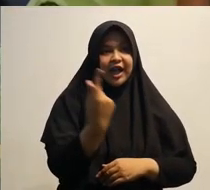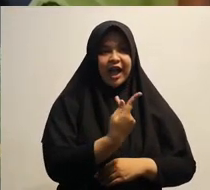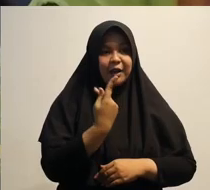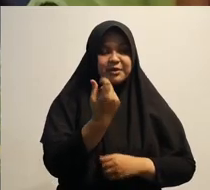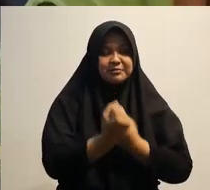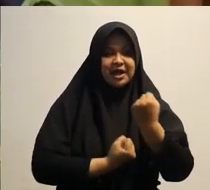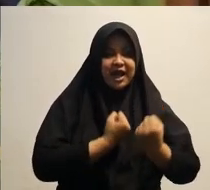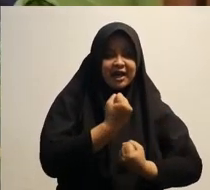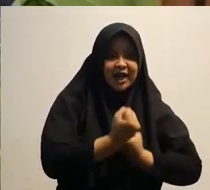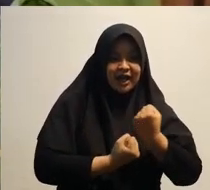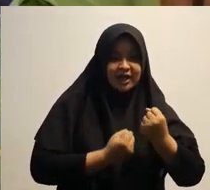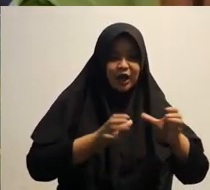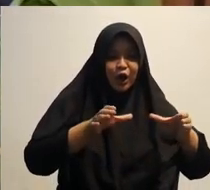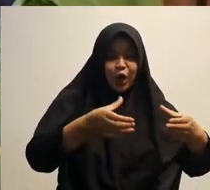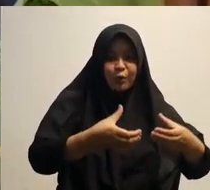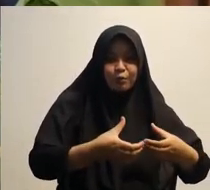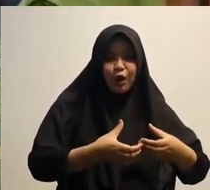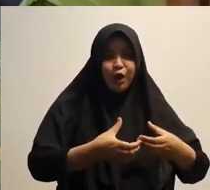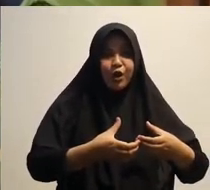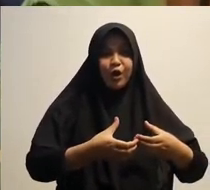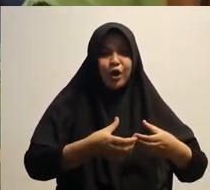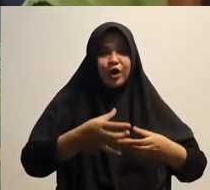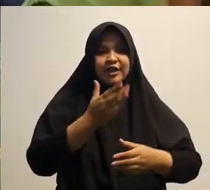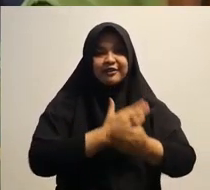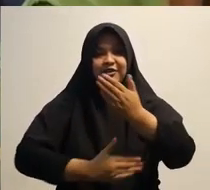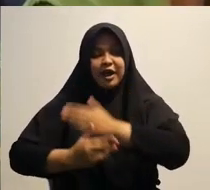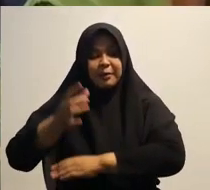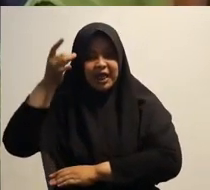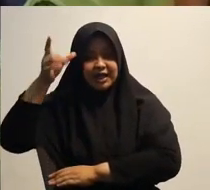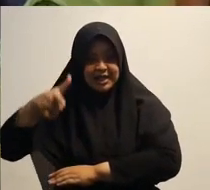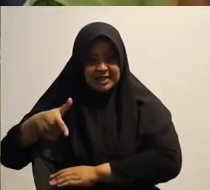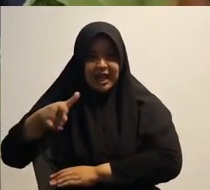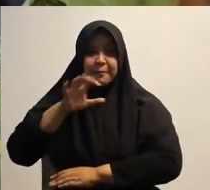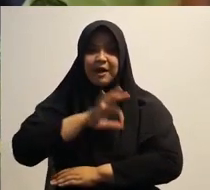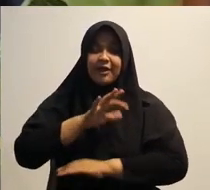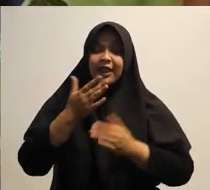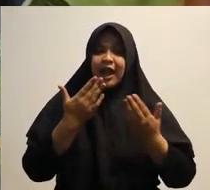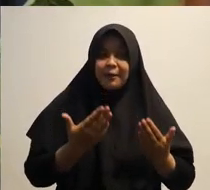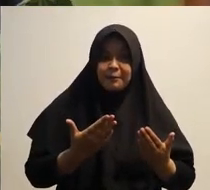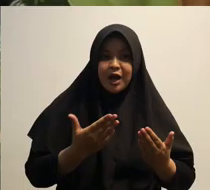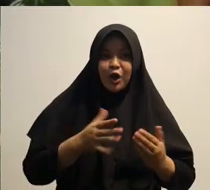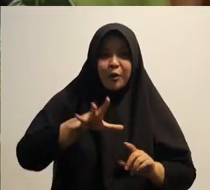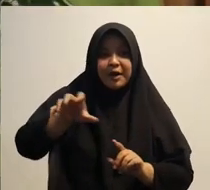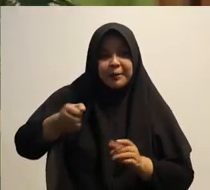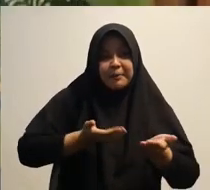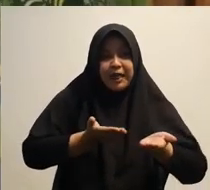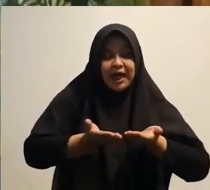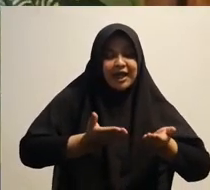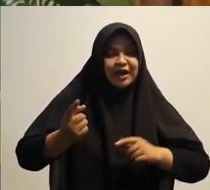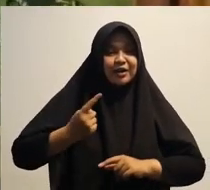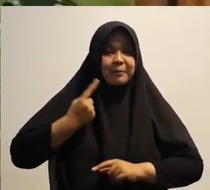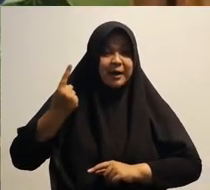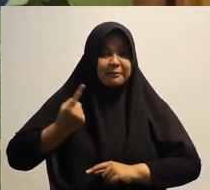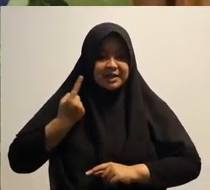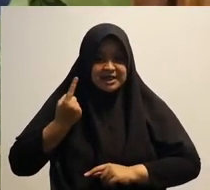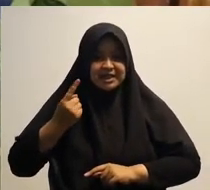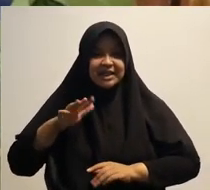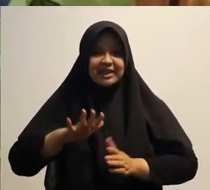menginisiasi kami untuk mengadakan suatu kelompok di Babel Desa gunanya untuk memperoleh pelayanan